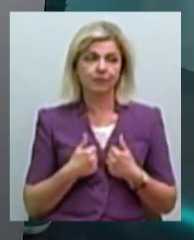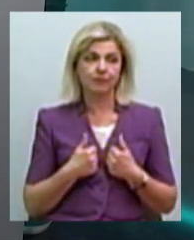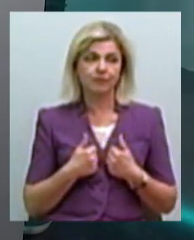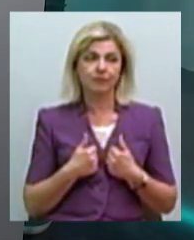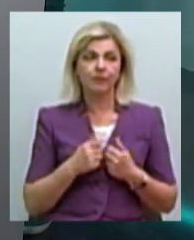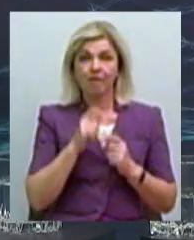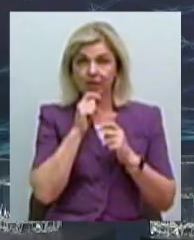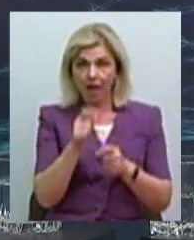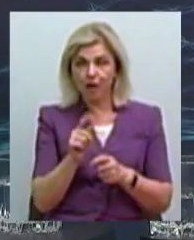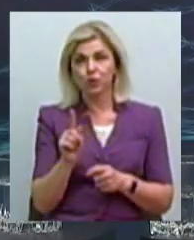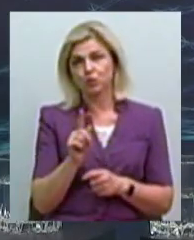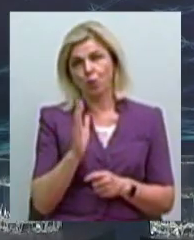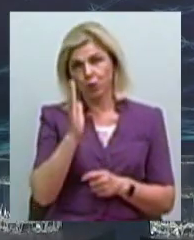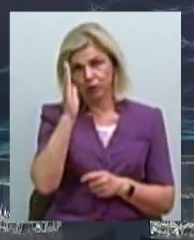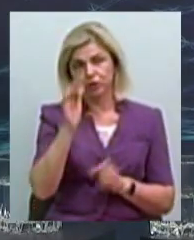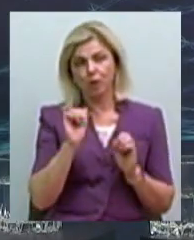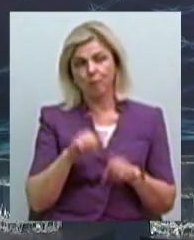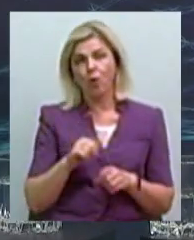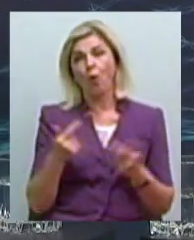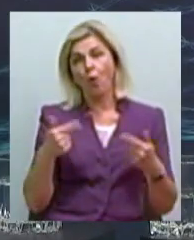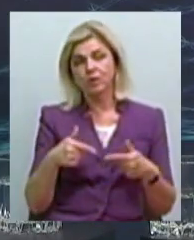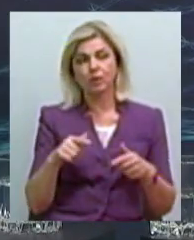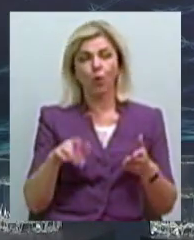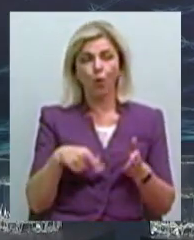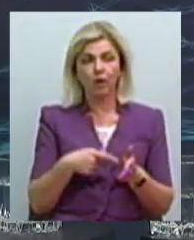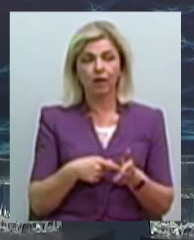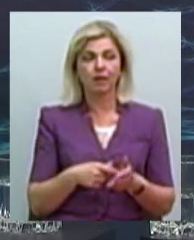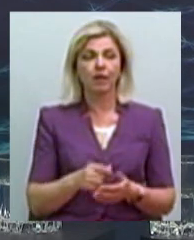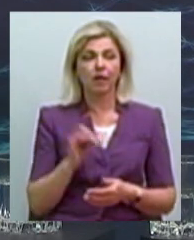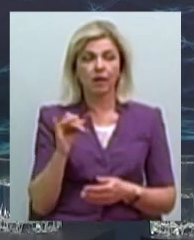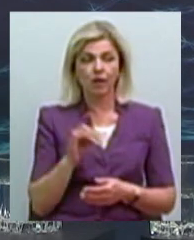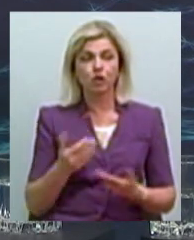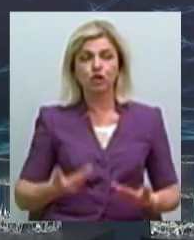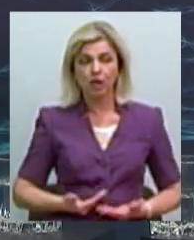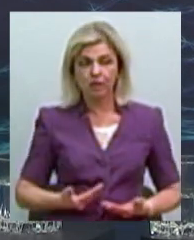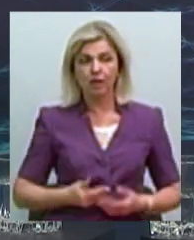в будущем можна було і, от, і гості міста, і, опять же, жителі могли